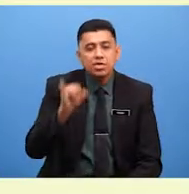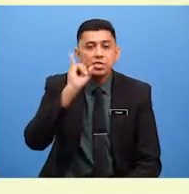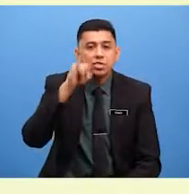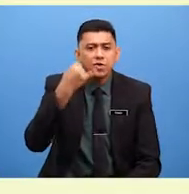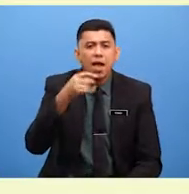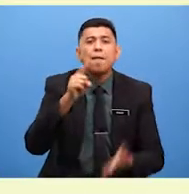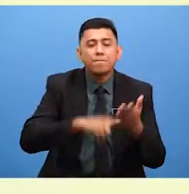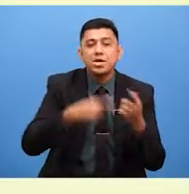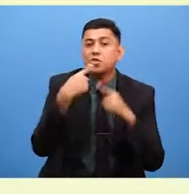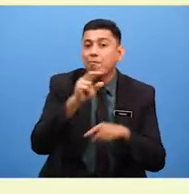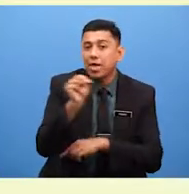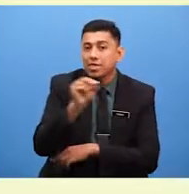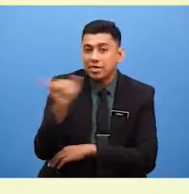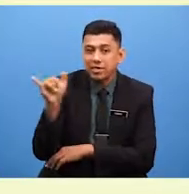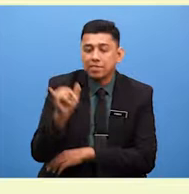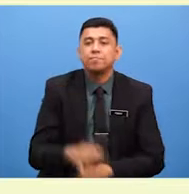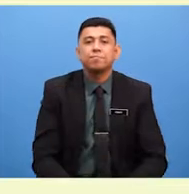Jivika. Apa jawapannya?